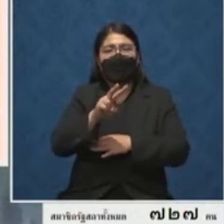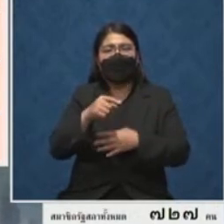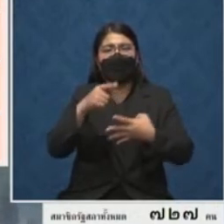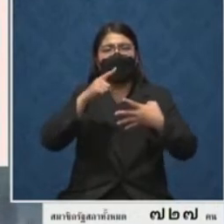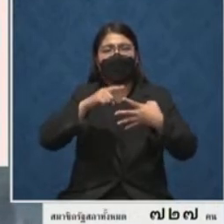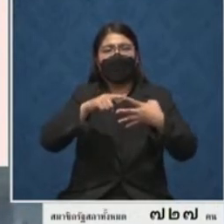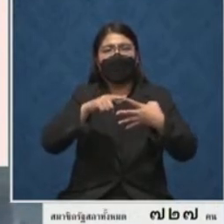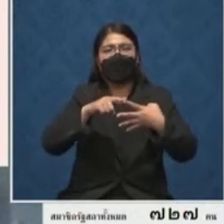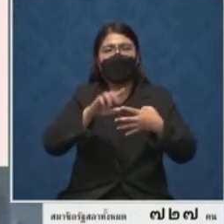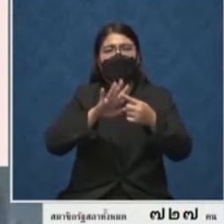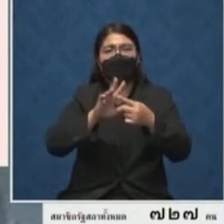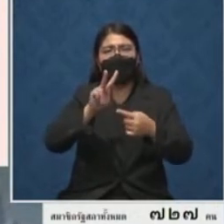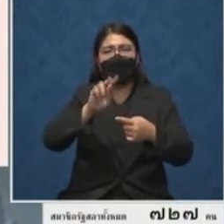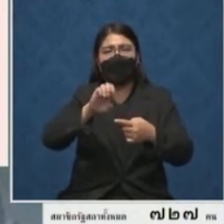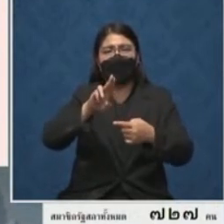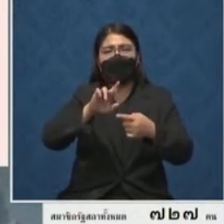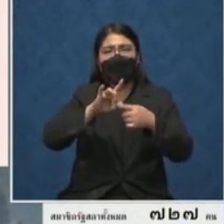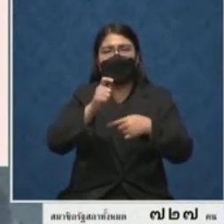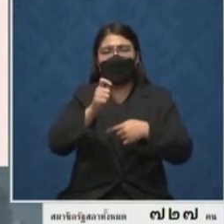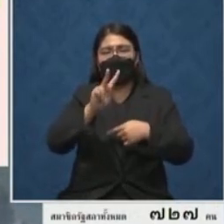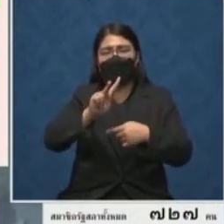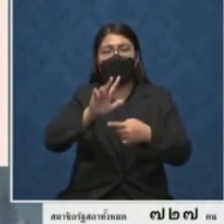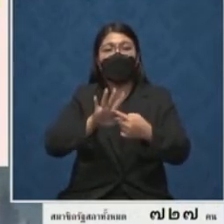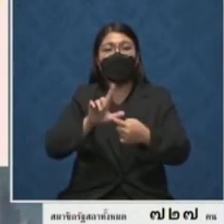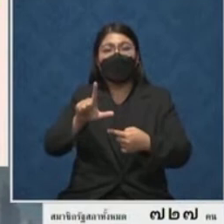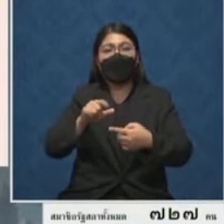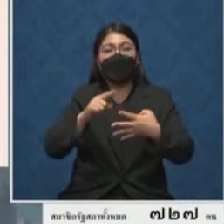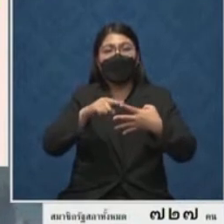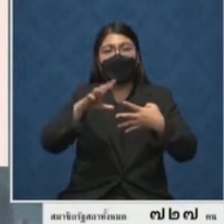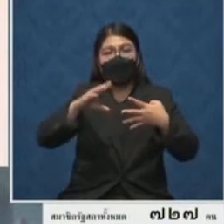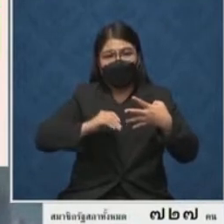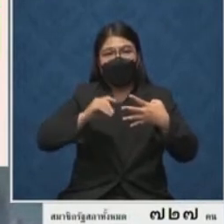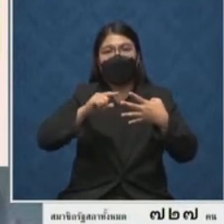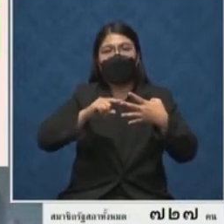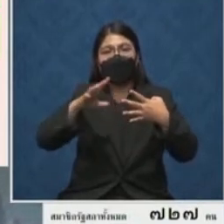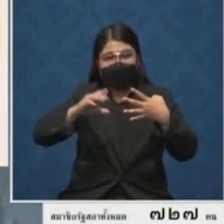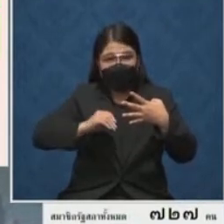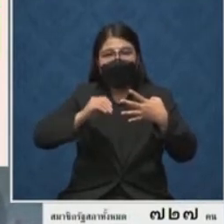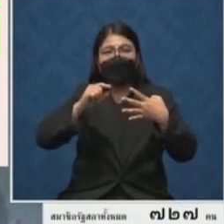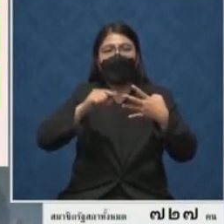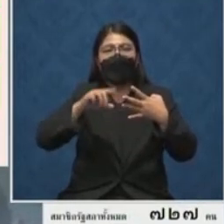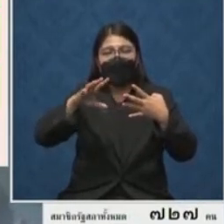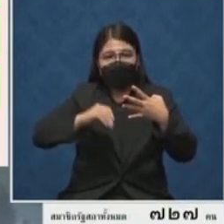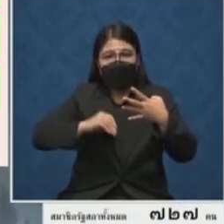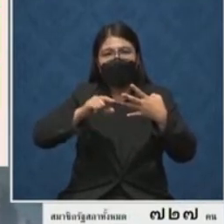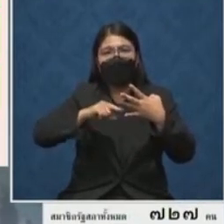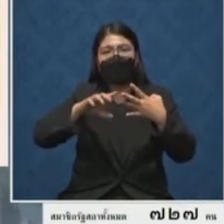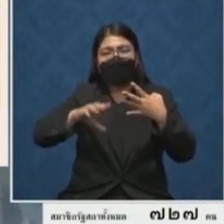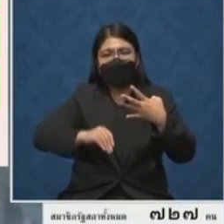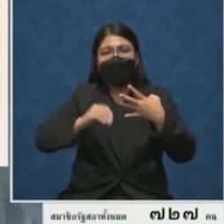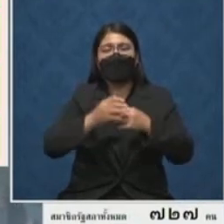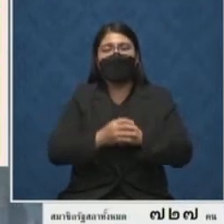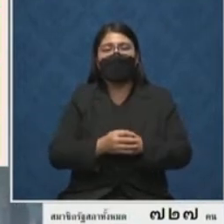จิตร 1รับหลักการ2รับหลักการ3รับหลักการ4รับหลักการ